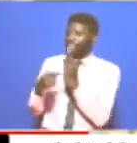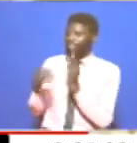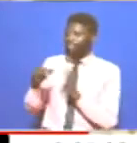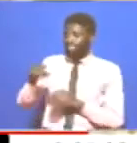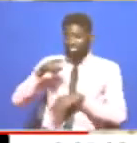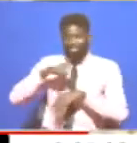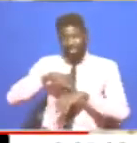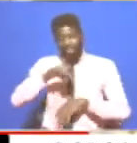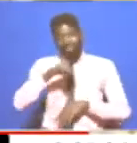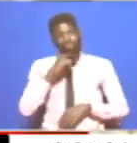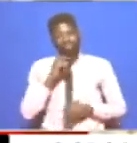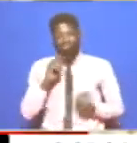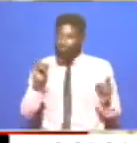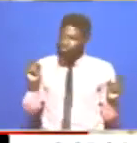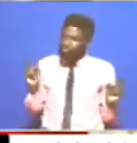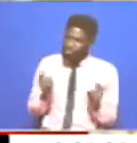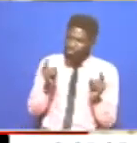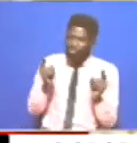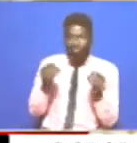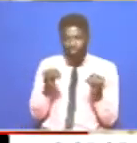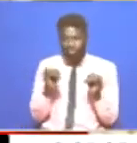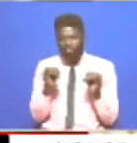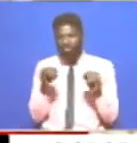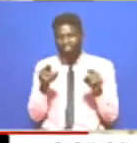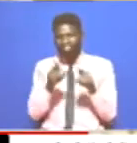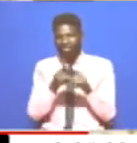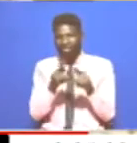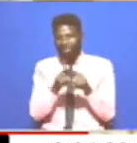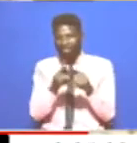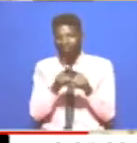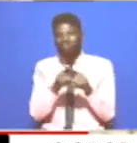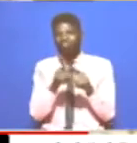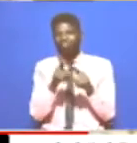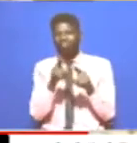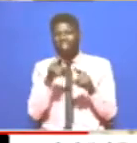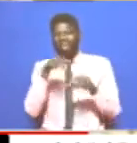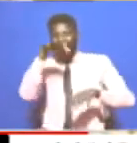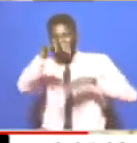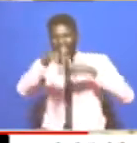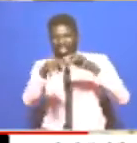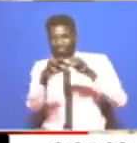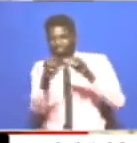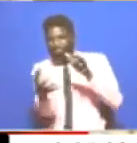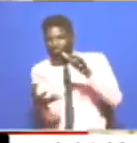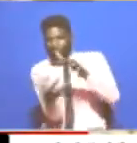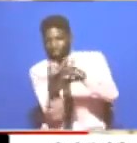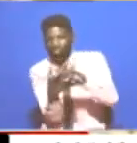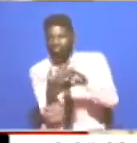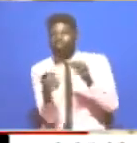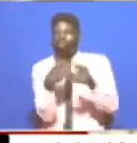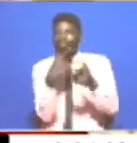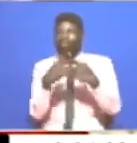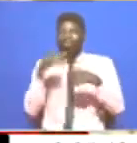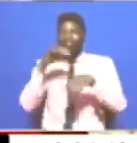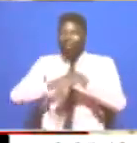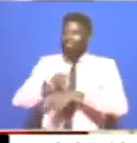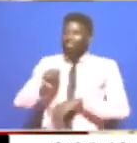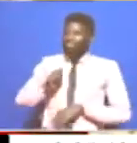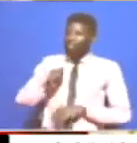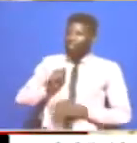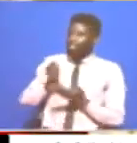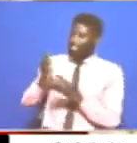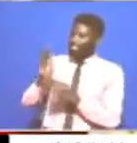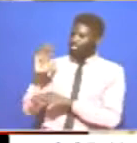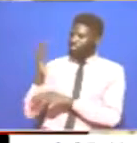ama anaendelea kutega mtego yake ya nyama za mwituni, akaenda akakuta msichana kwa bush. Tena alikuwa ni